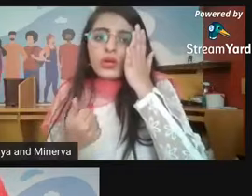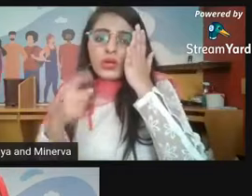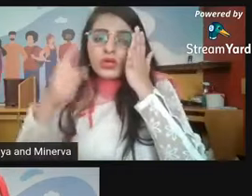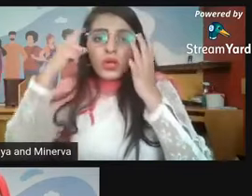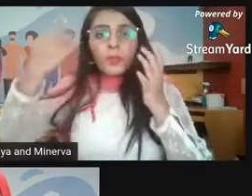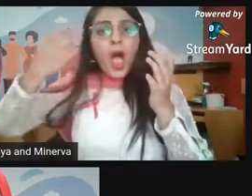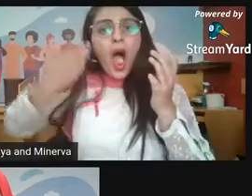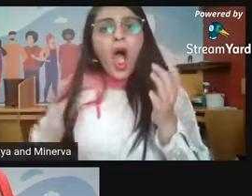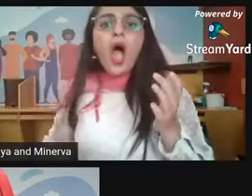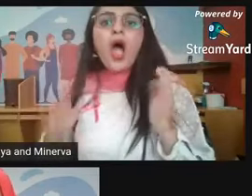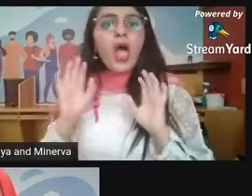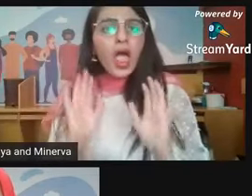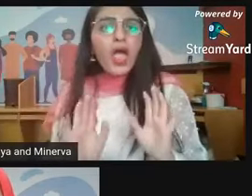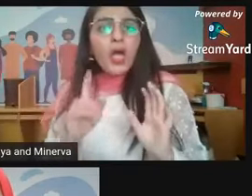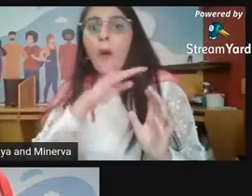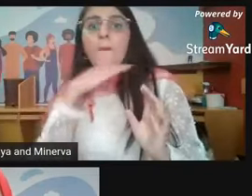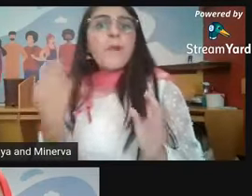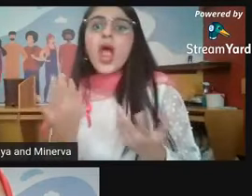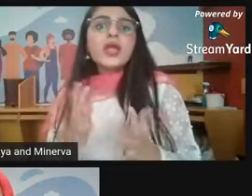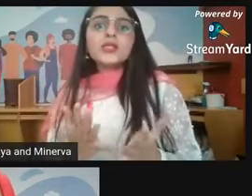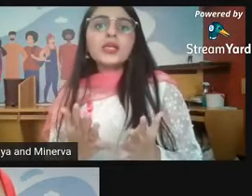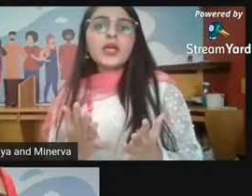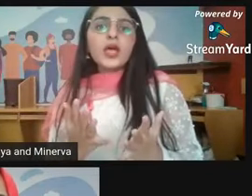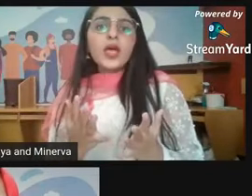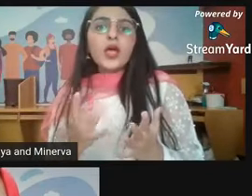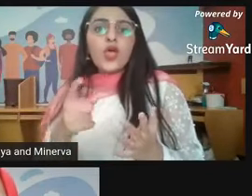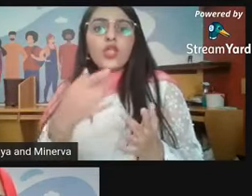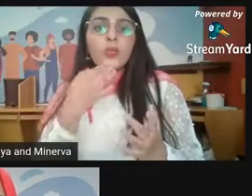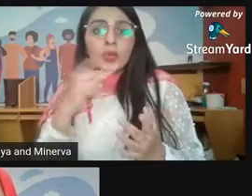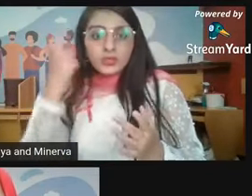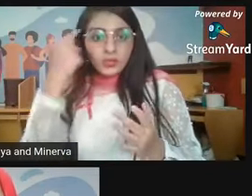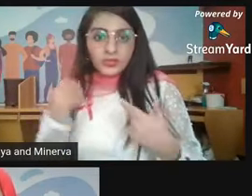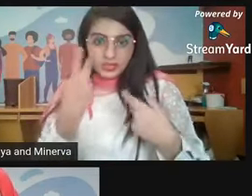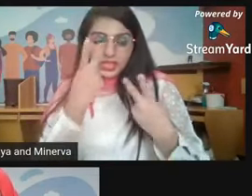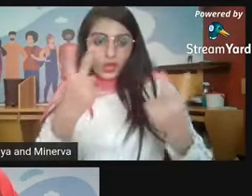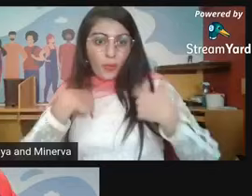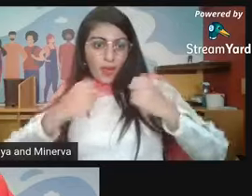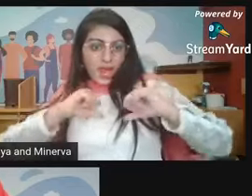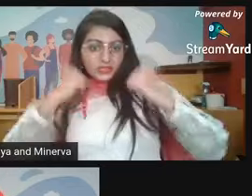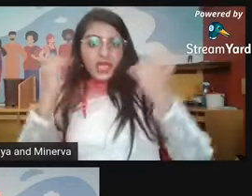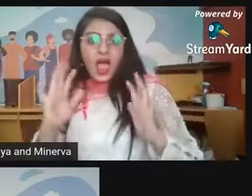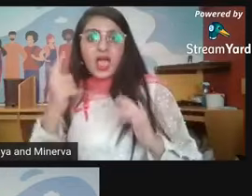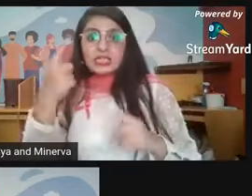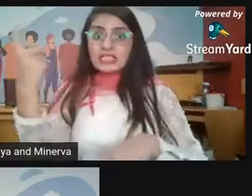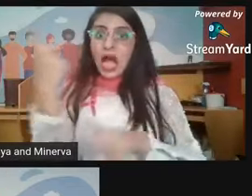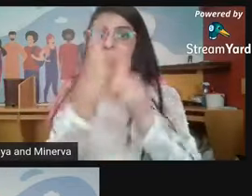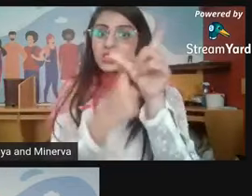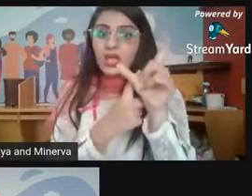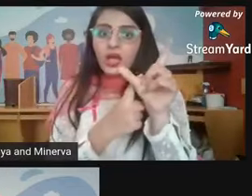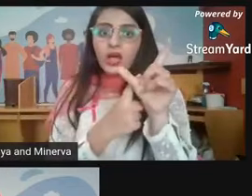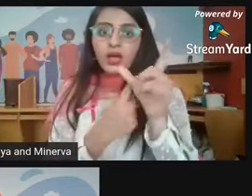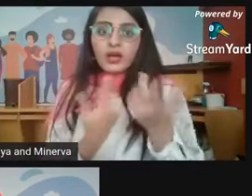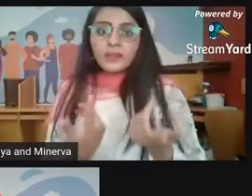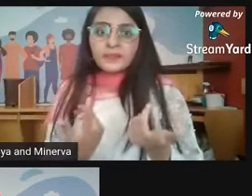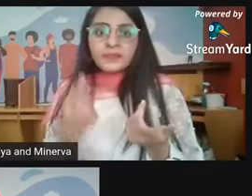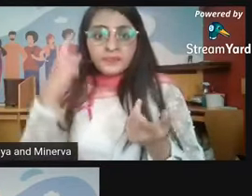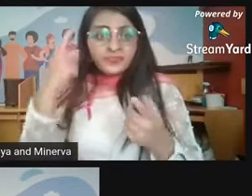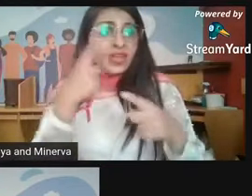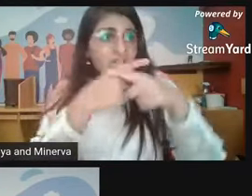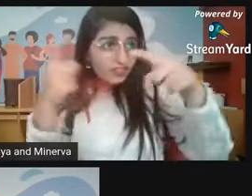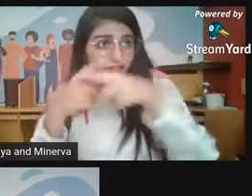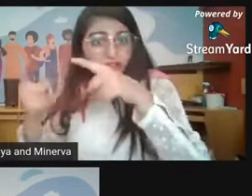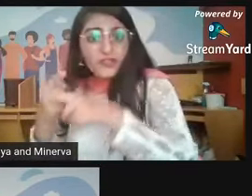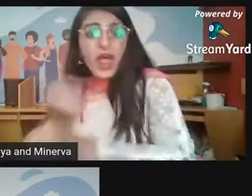एंड आई एम सिटिंग राइट हियर इन फ्रंट ऑफ यू. आई एम अ 7 years कैंसर सर्वाइवर. इट्स अ यू नो स्टेप ऑफ ट्रीटमेंट अवेलेबल